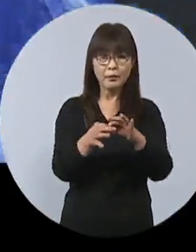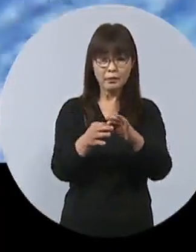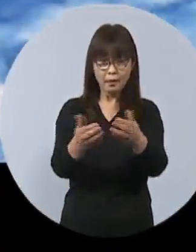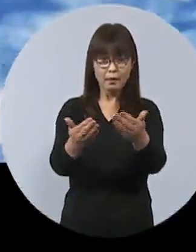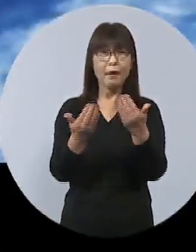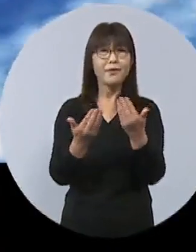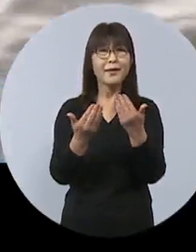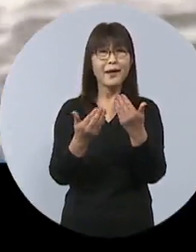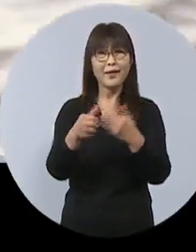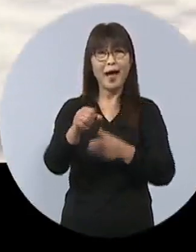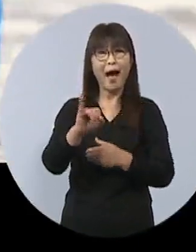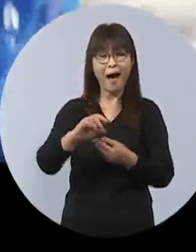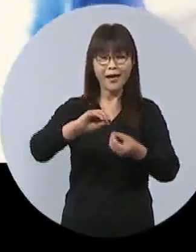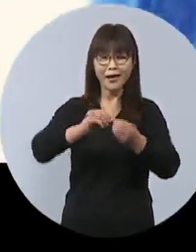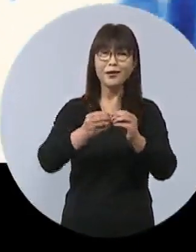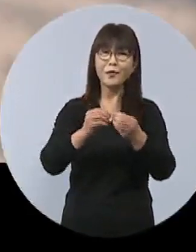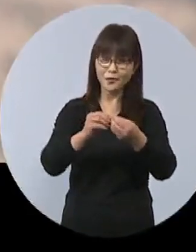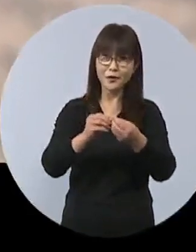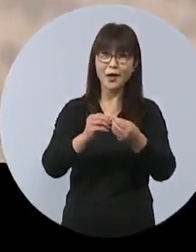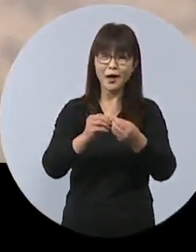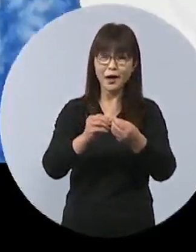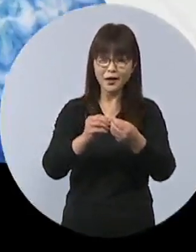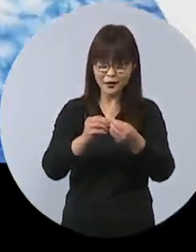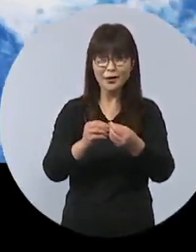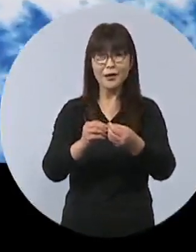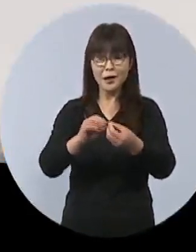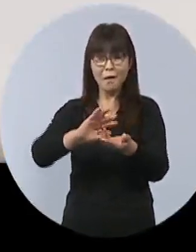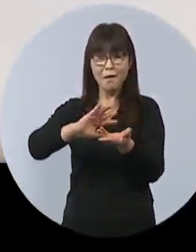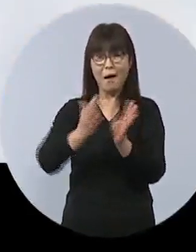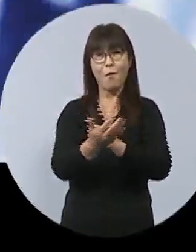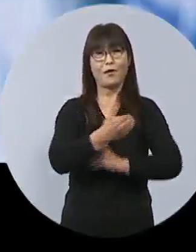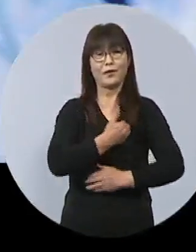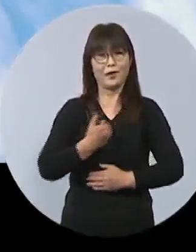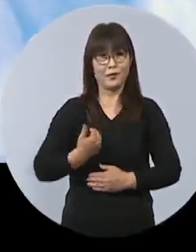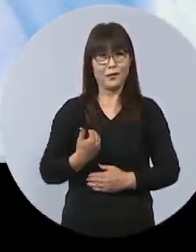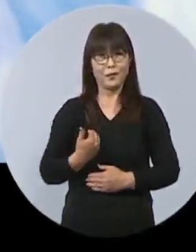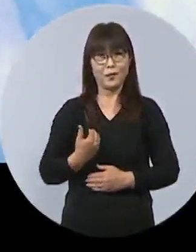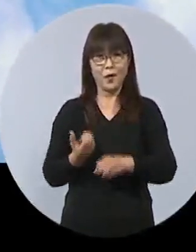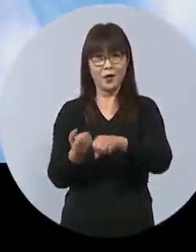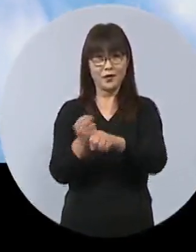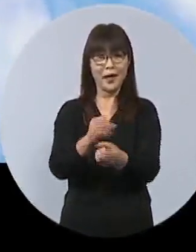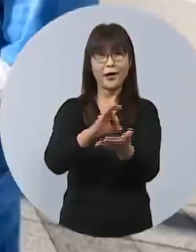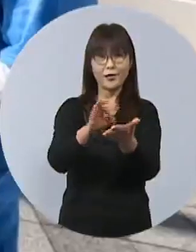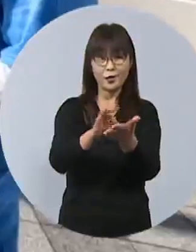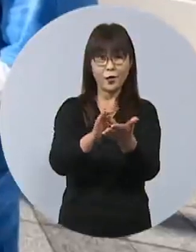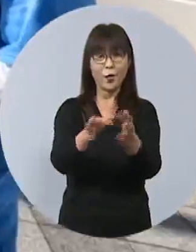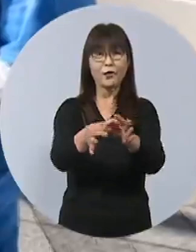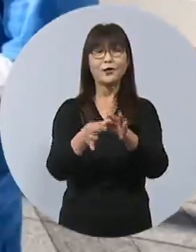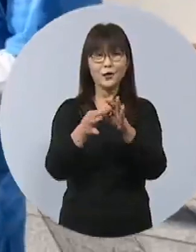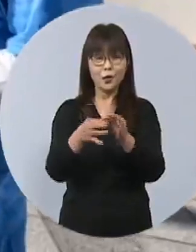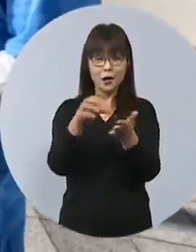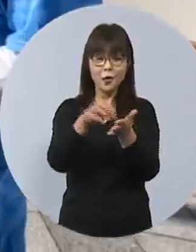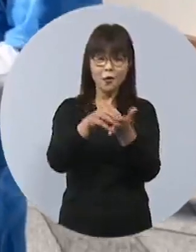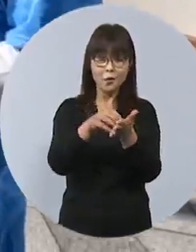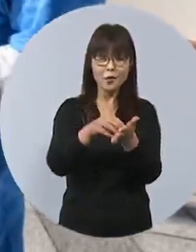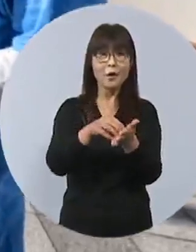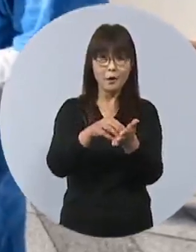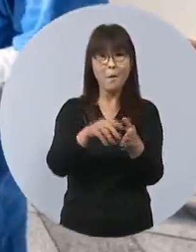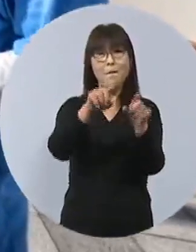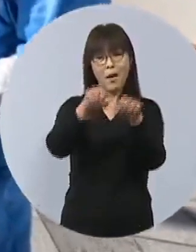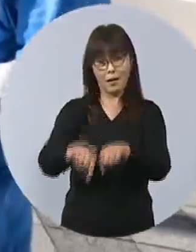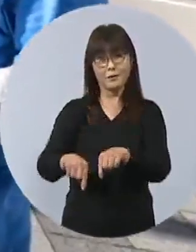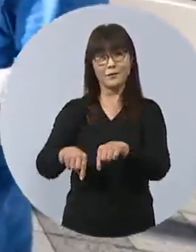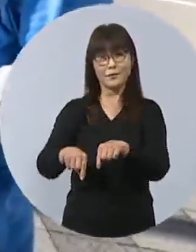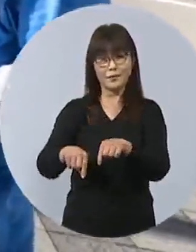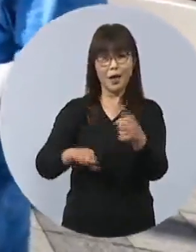藍色のですね、クールなアイテムに大変身します。リユースをすることによってゴミの減量につながりまして、